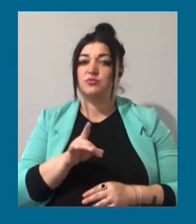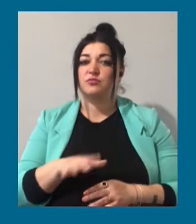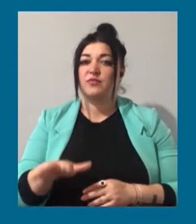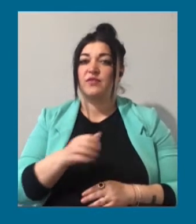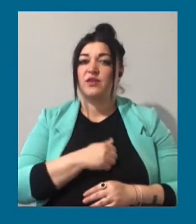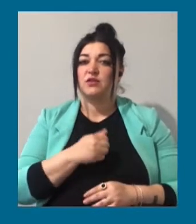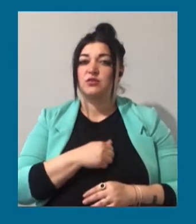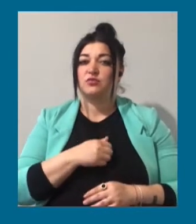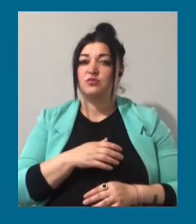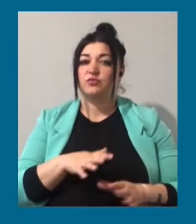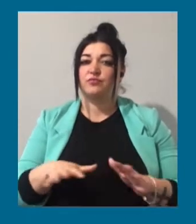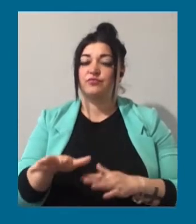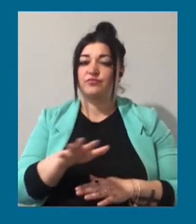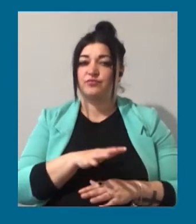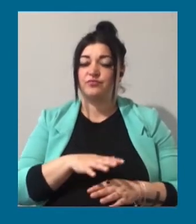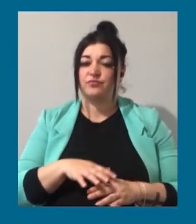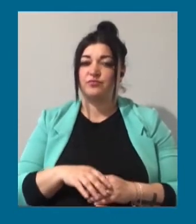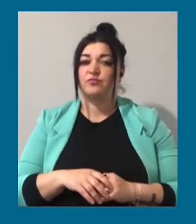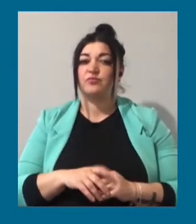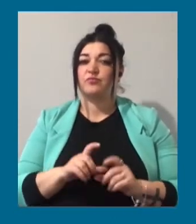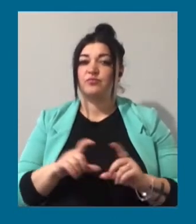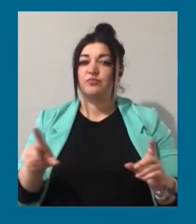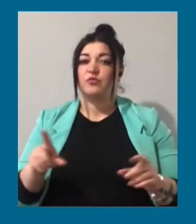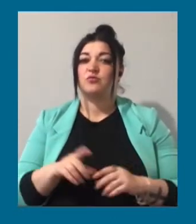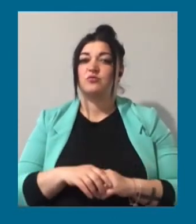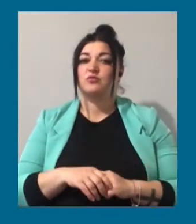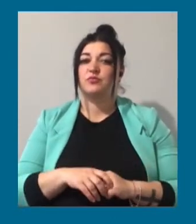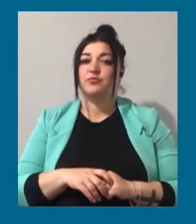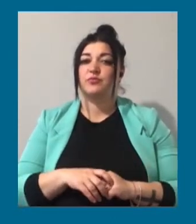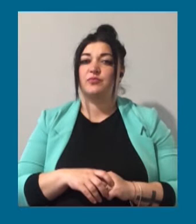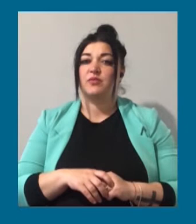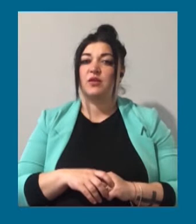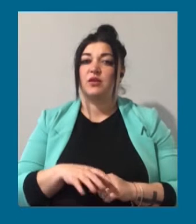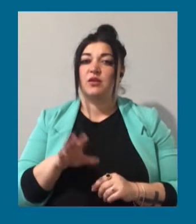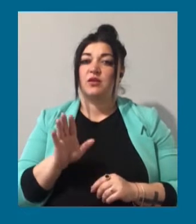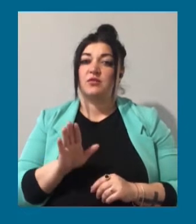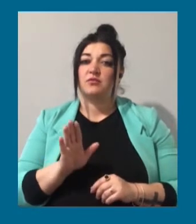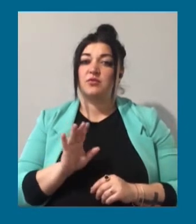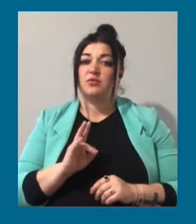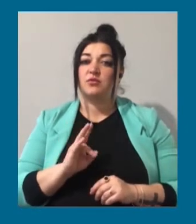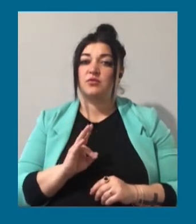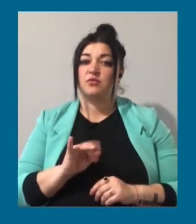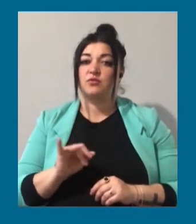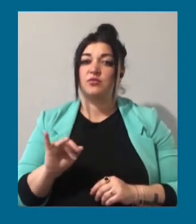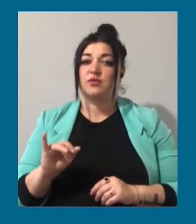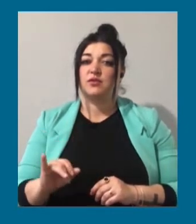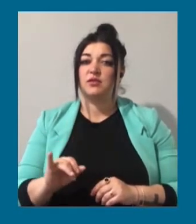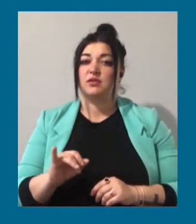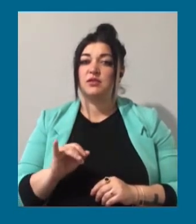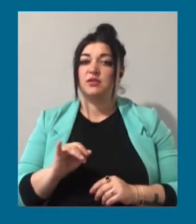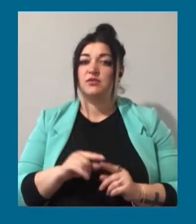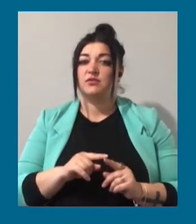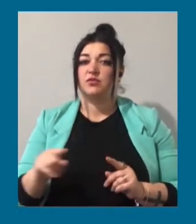узвозу також до Пересвітського мосту. До 13-ї години дня вже по необхідності там